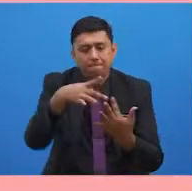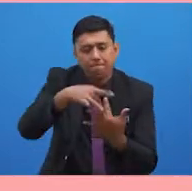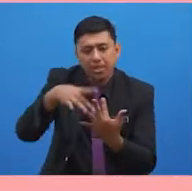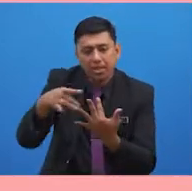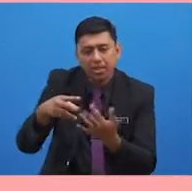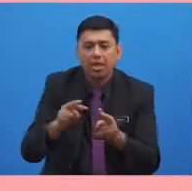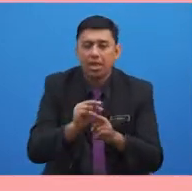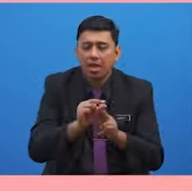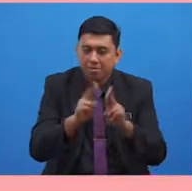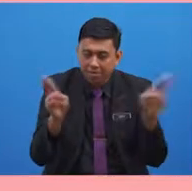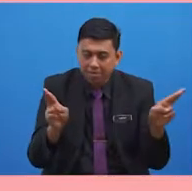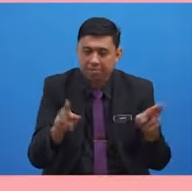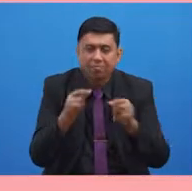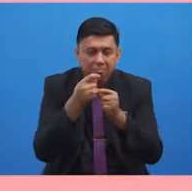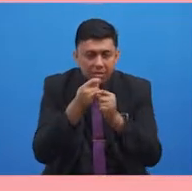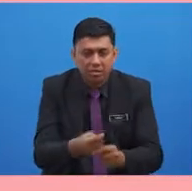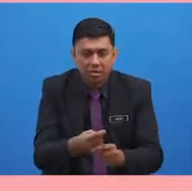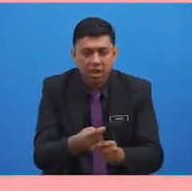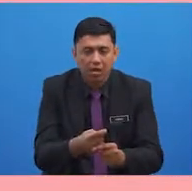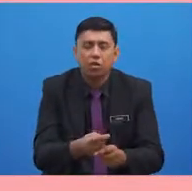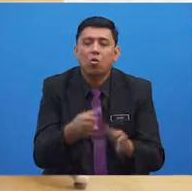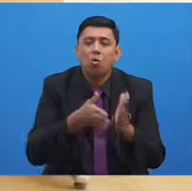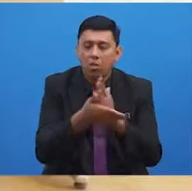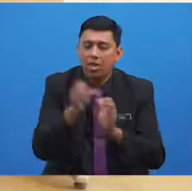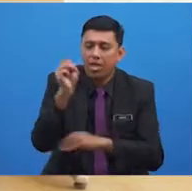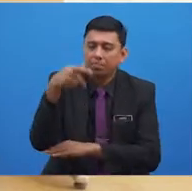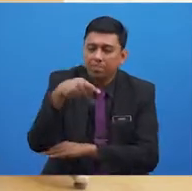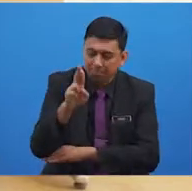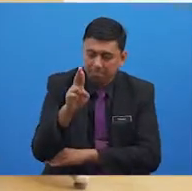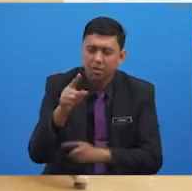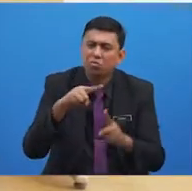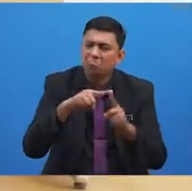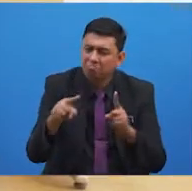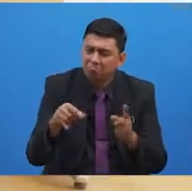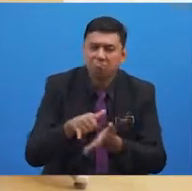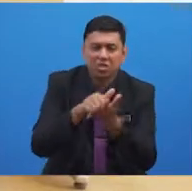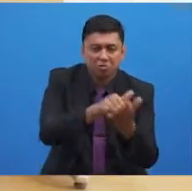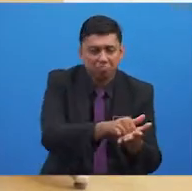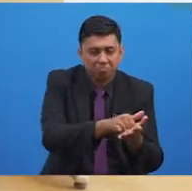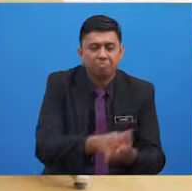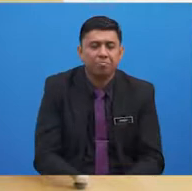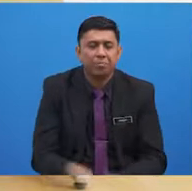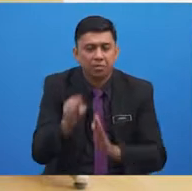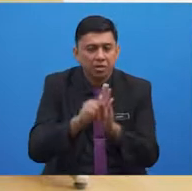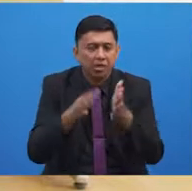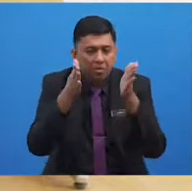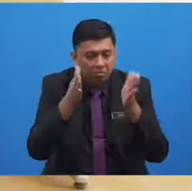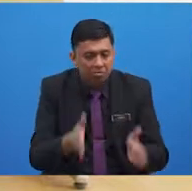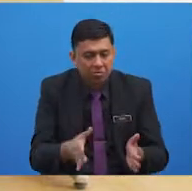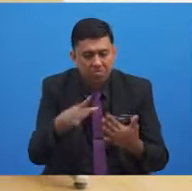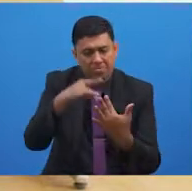raya yang ditetapkan oleh SPR. Namun begitu, seseorang